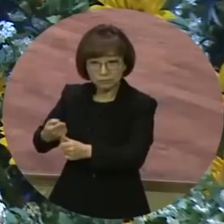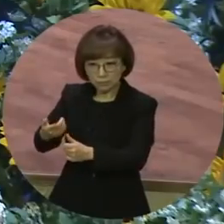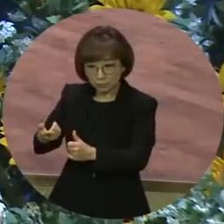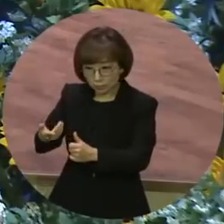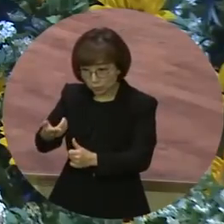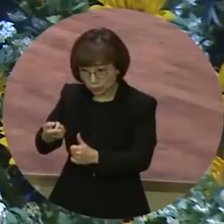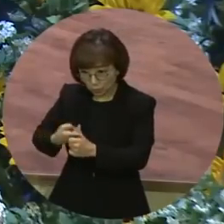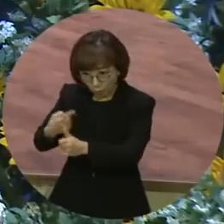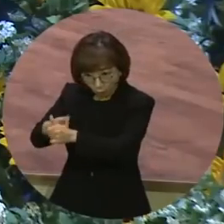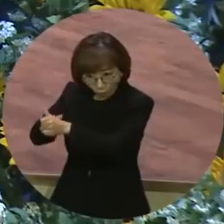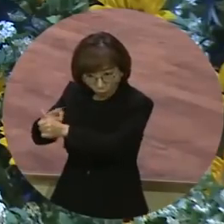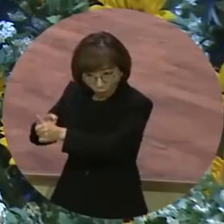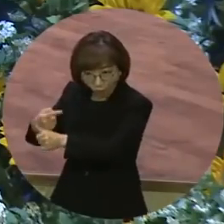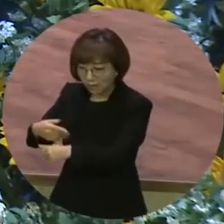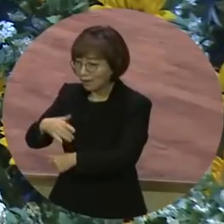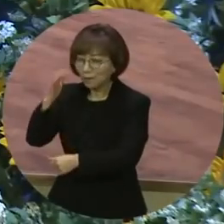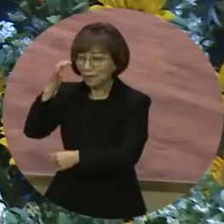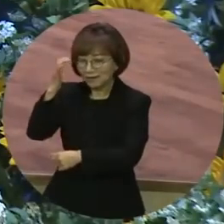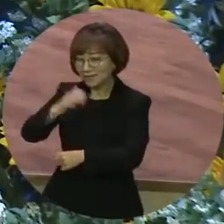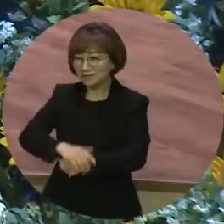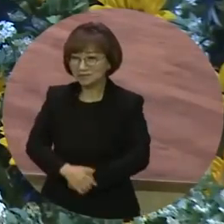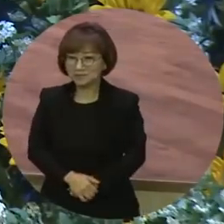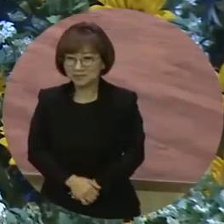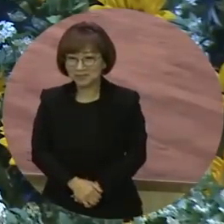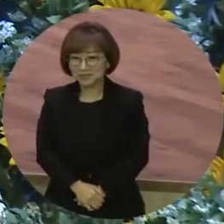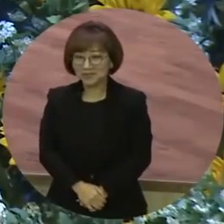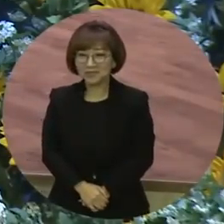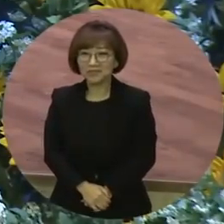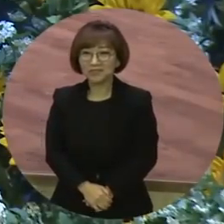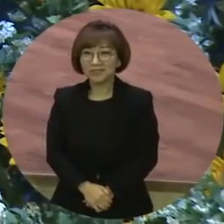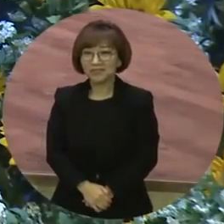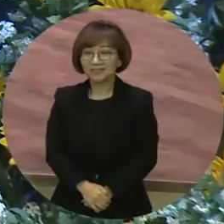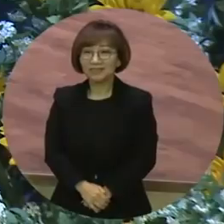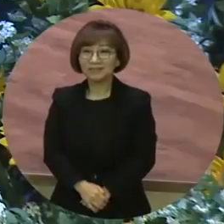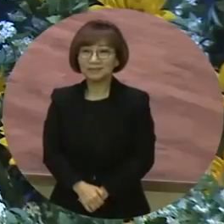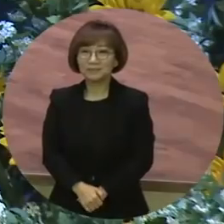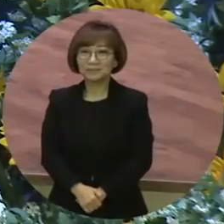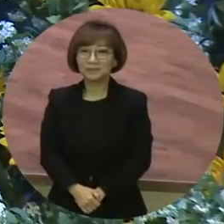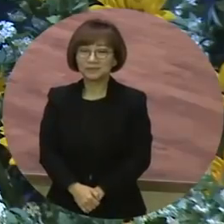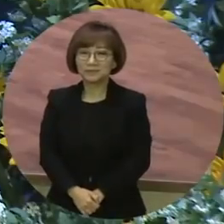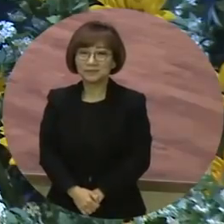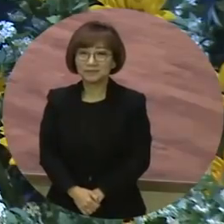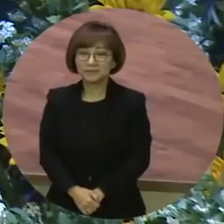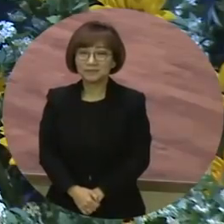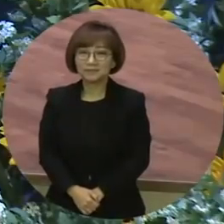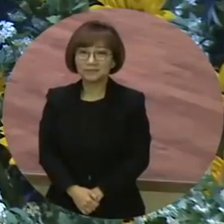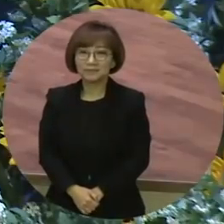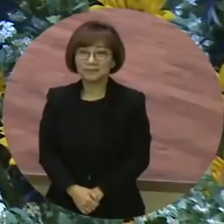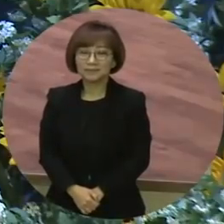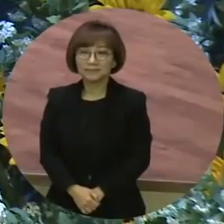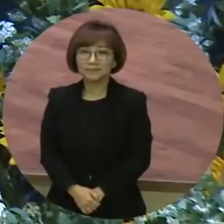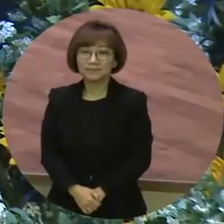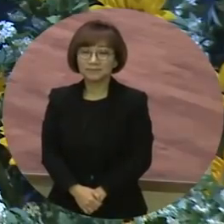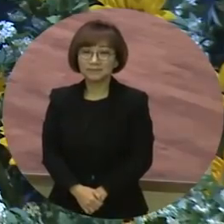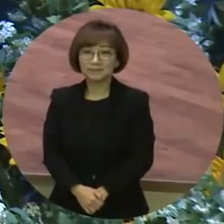이렇게 조롱받게 되면 그 사람은 말할 것도 없어요. 사단이 가지고 노는